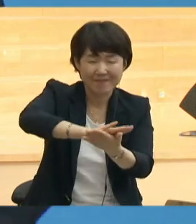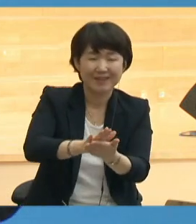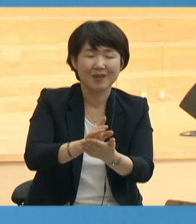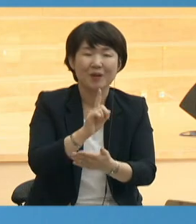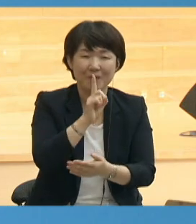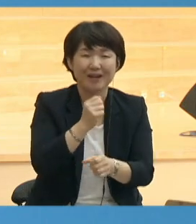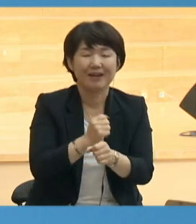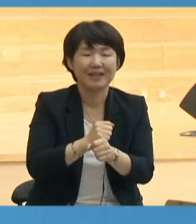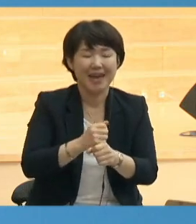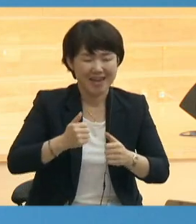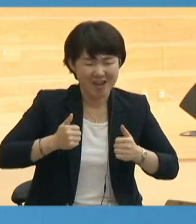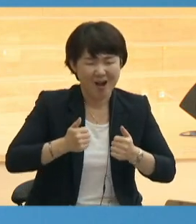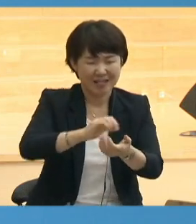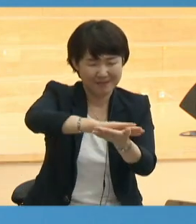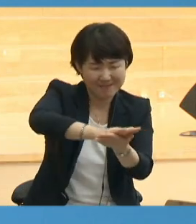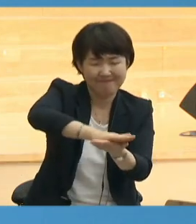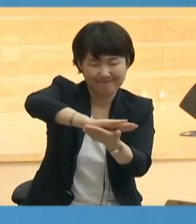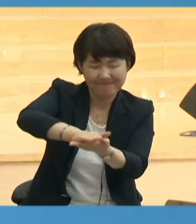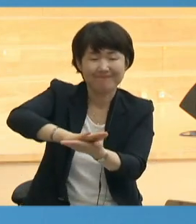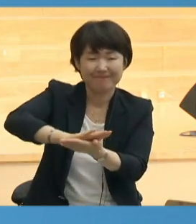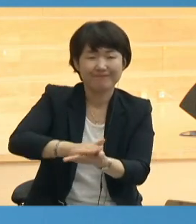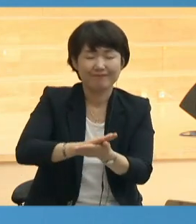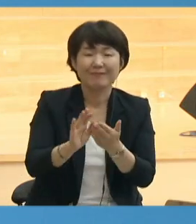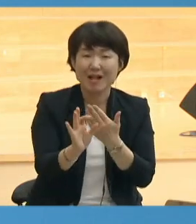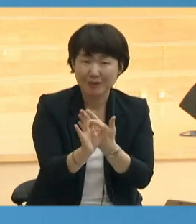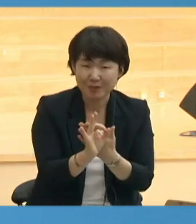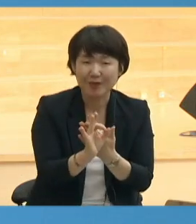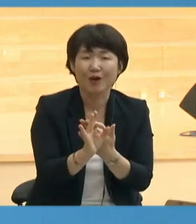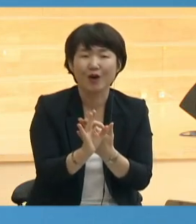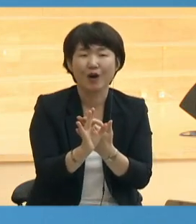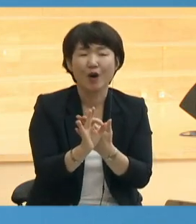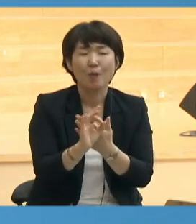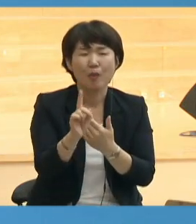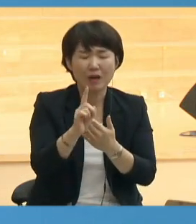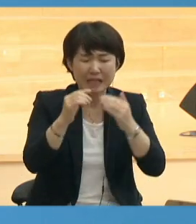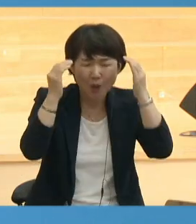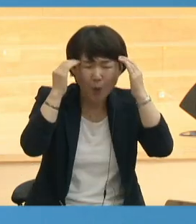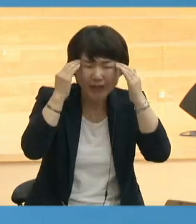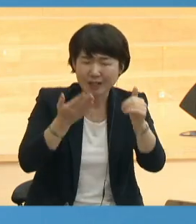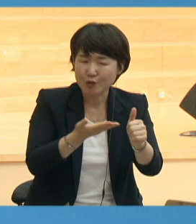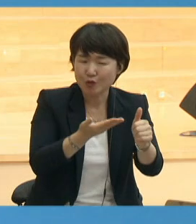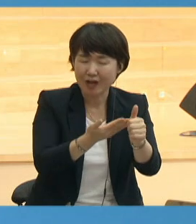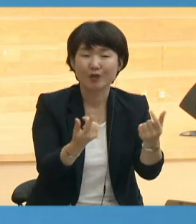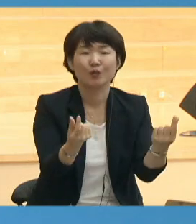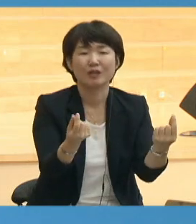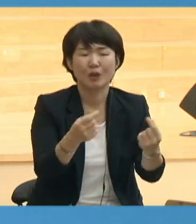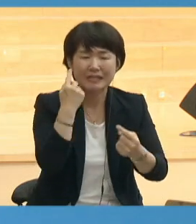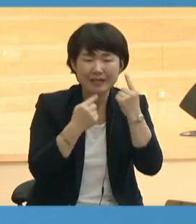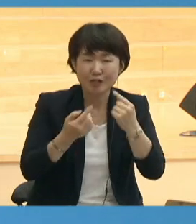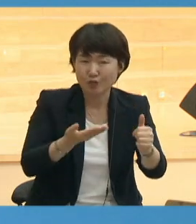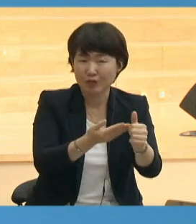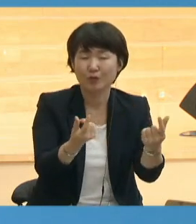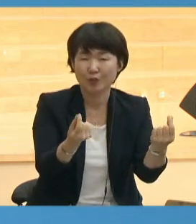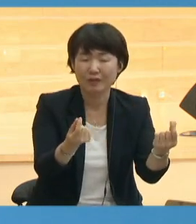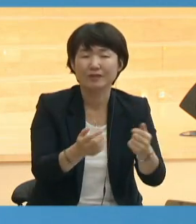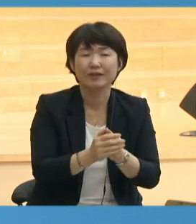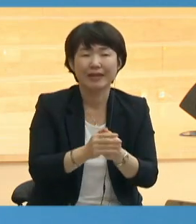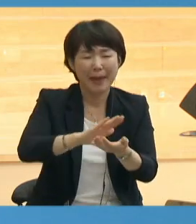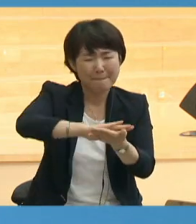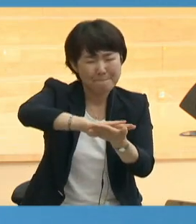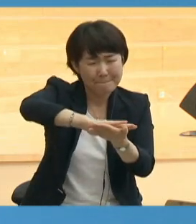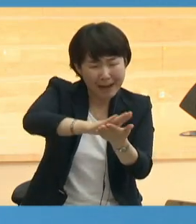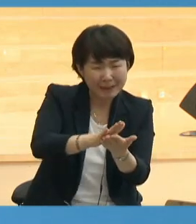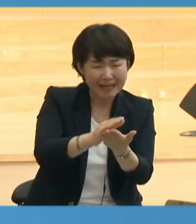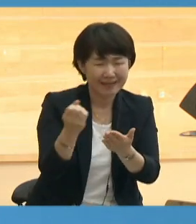겨울에 볼이 밝기 하잖아요 밟으면 일종의 고난을 주는 거지 상처를 주는 걸 그렇게 밟혀